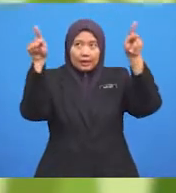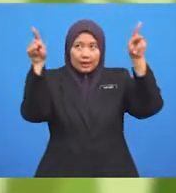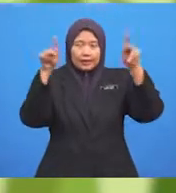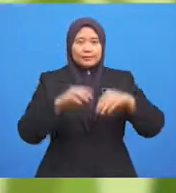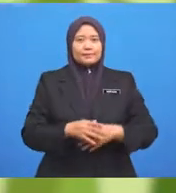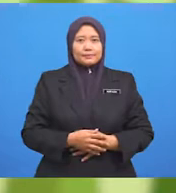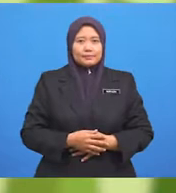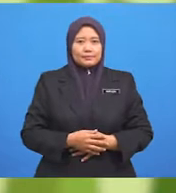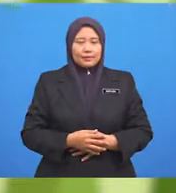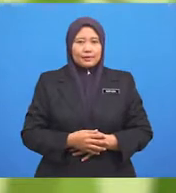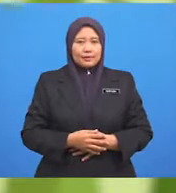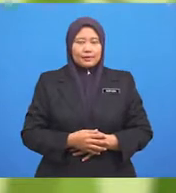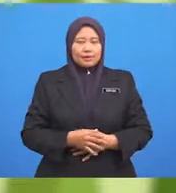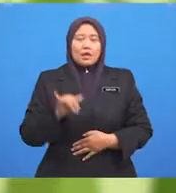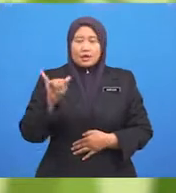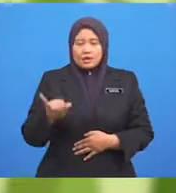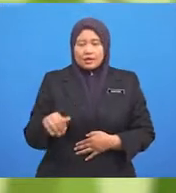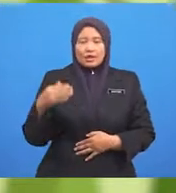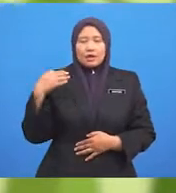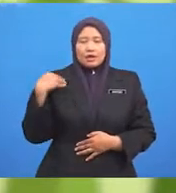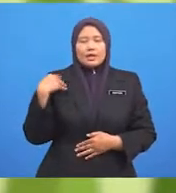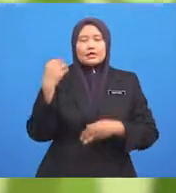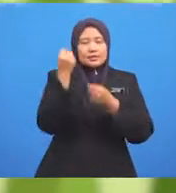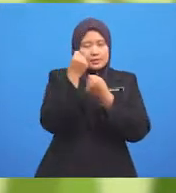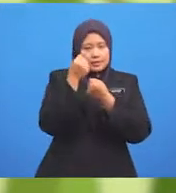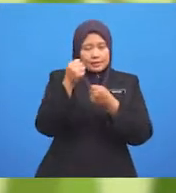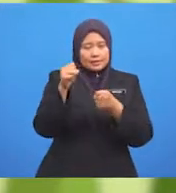pangkat. Yang ada sedia